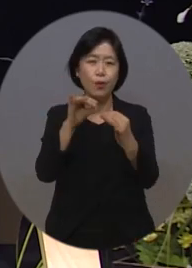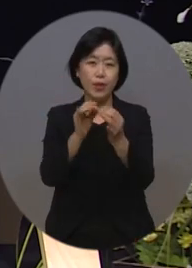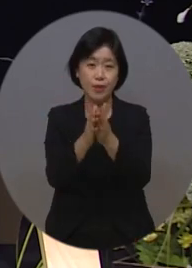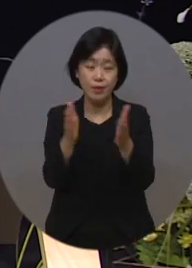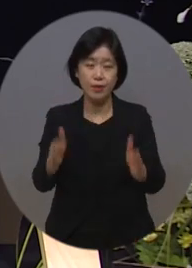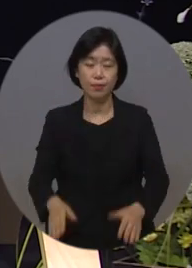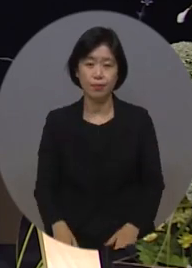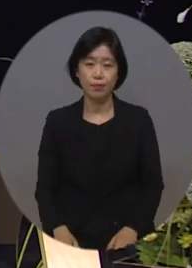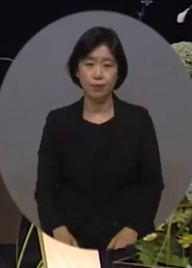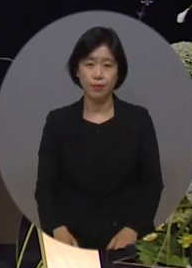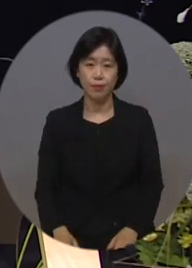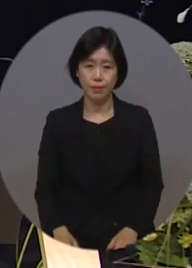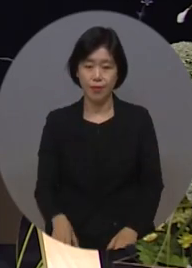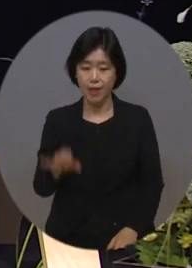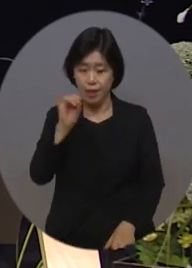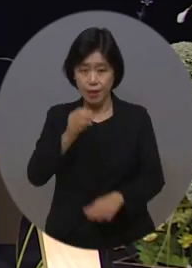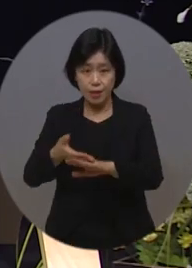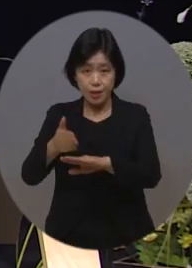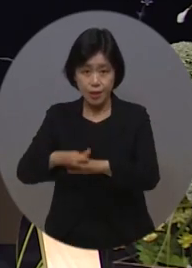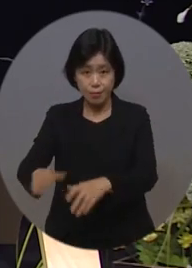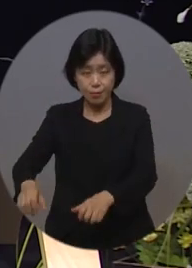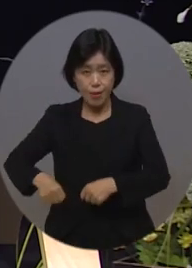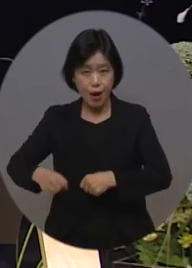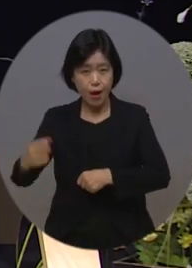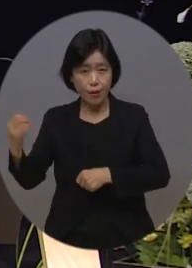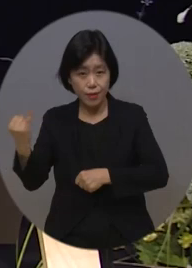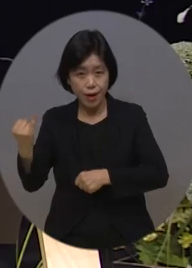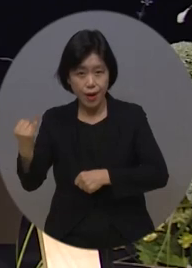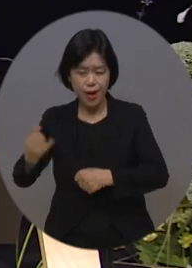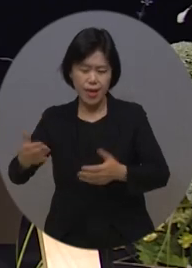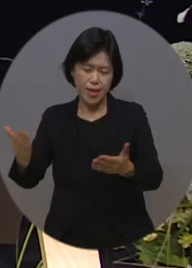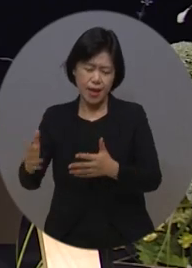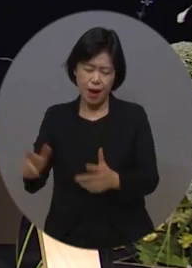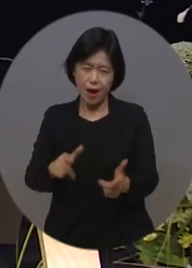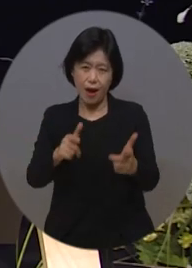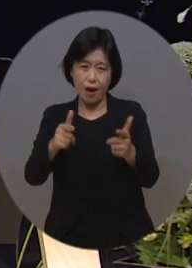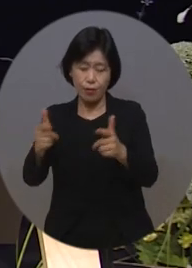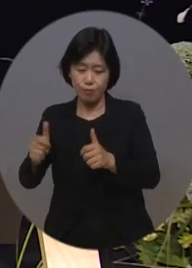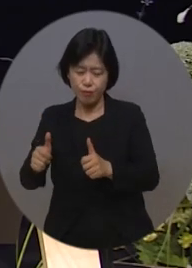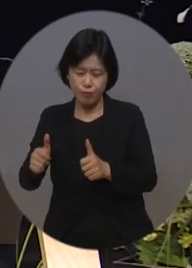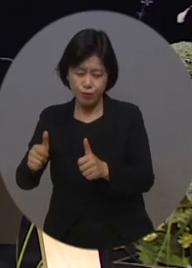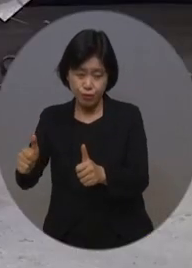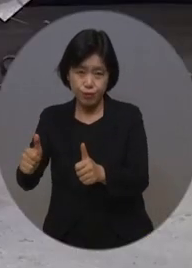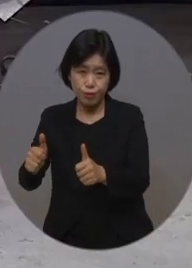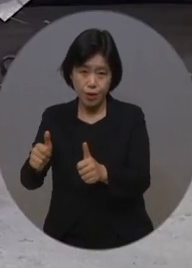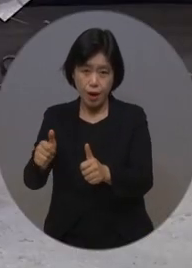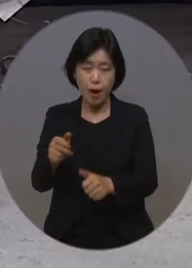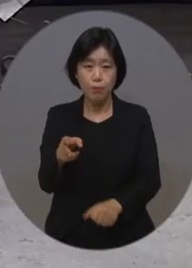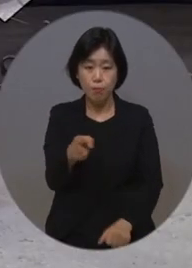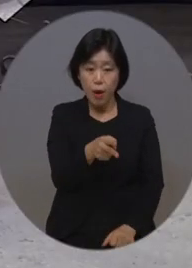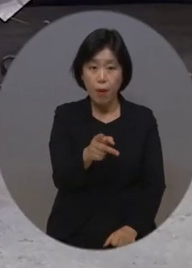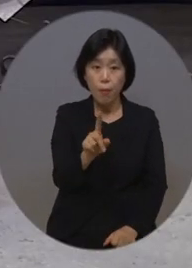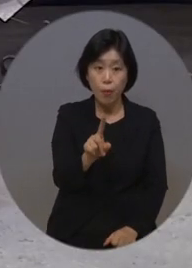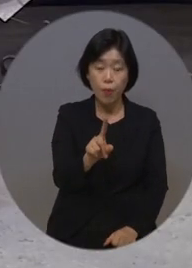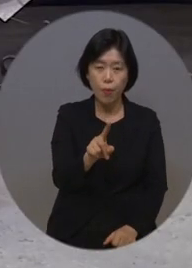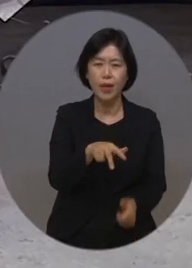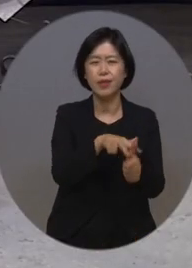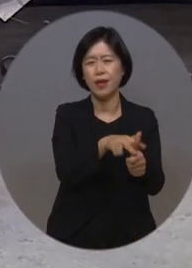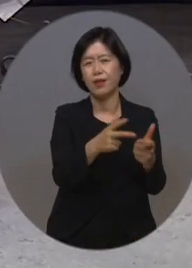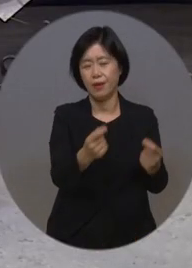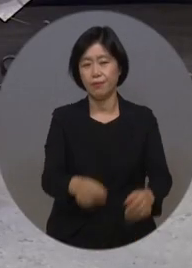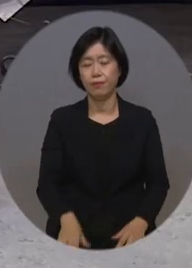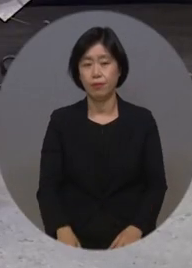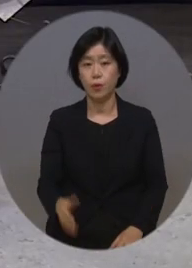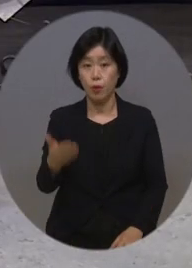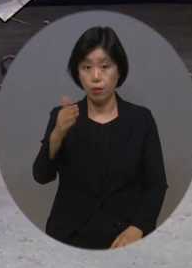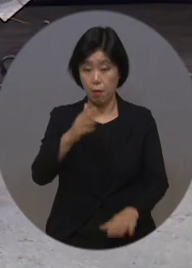스타킹을 신은 여성은 암말처럼 하루를 질주해야 하는 운명에 들었다는 것입니다. 반면 스타킹을